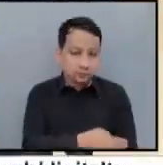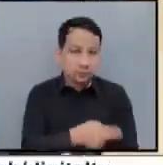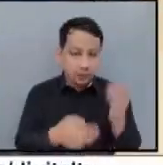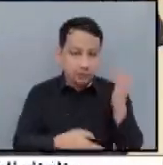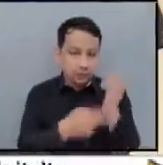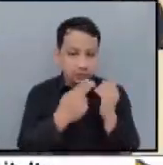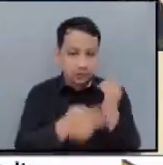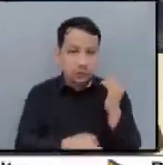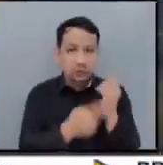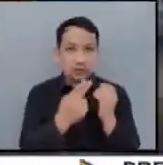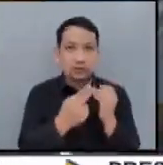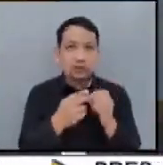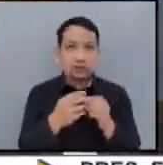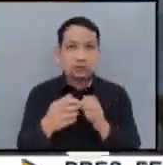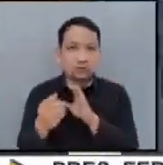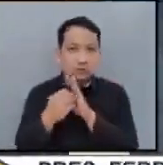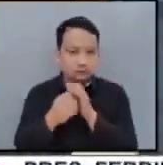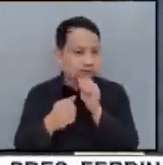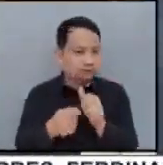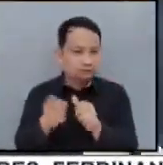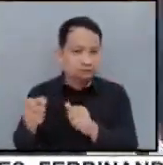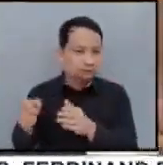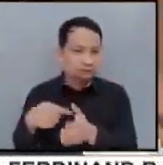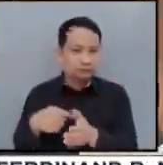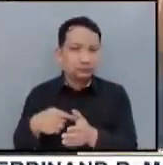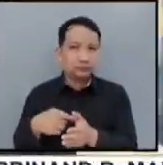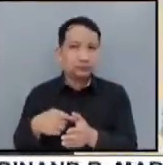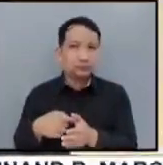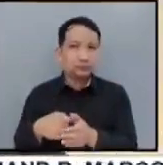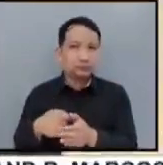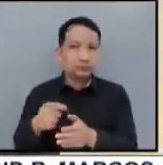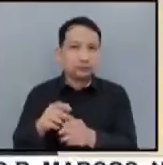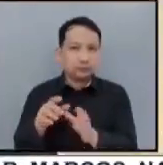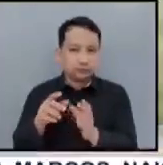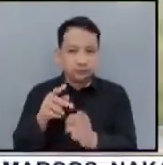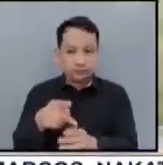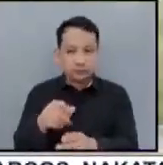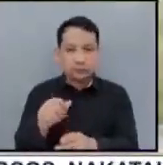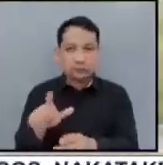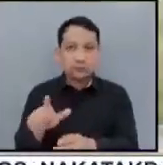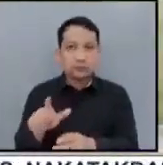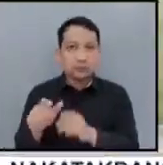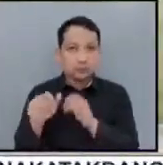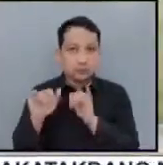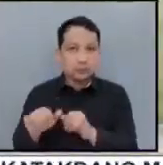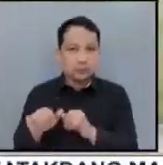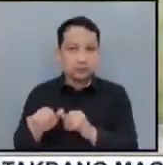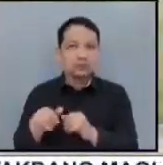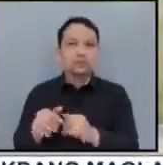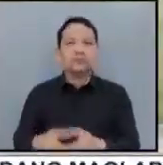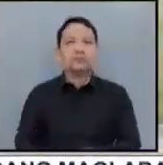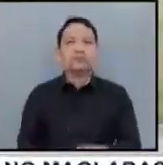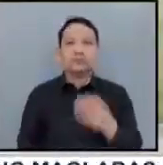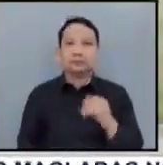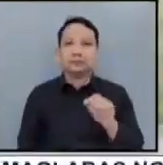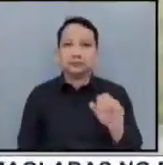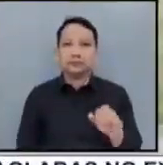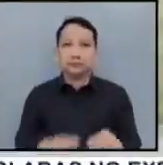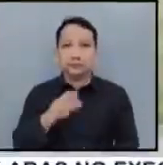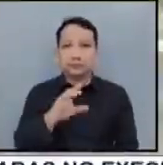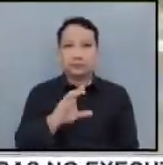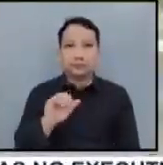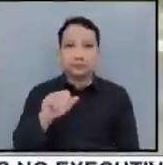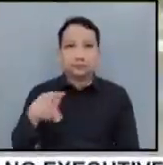sinolder noong aming airlines yung aming hotel accommodation. Ayon sa Civil Aviation Authority of